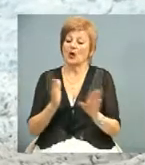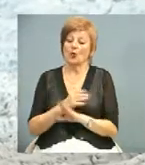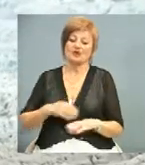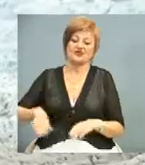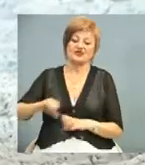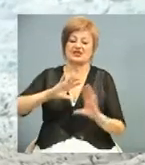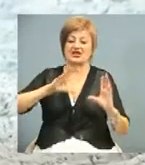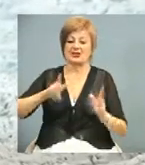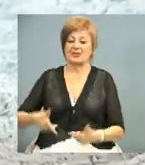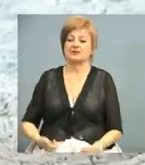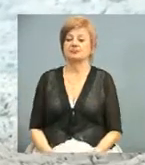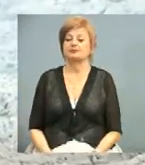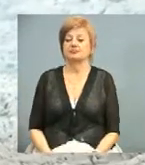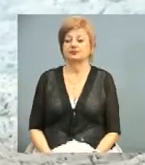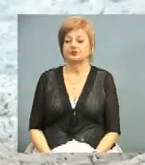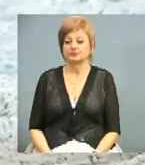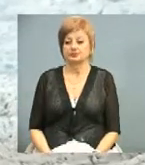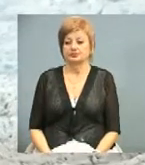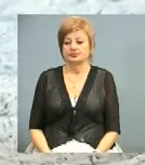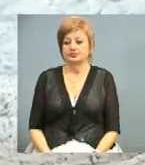всієї землі.